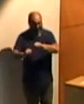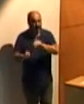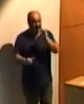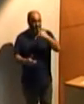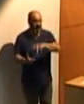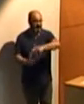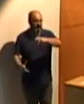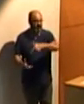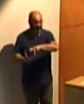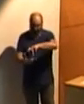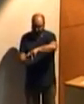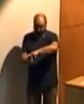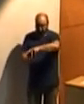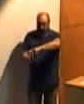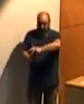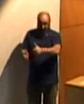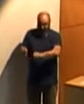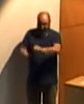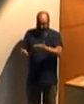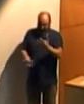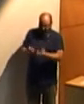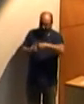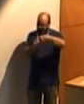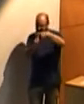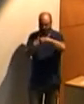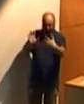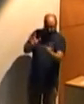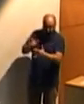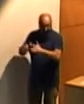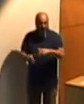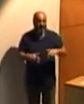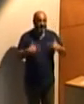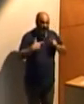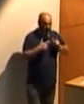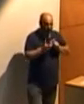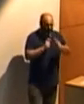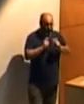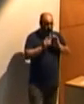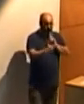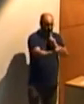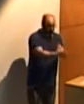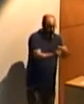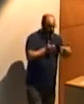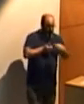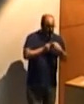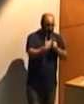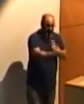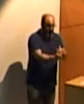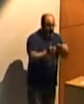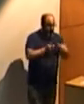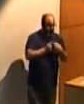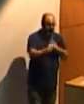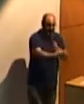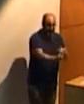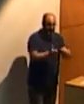la le vivant lui il est fondé par la relation et nous en tant qu'être humain eh bien ça va très loin cette